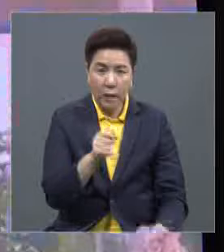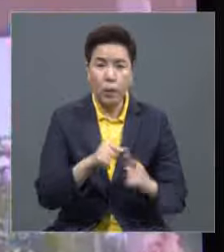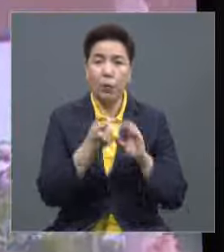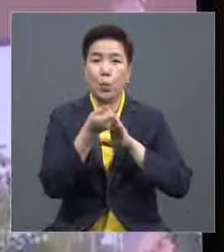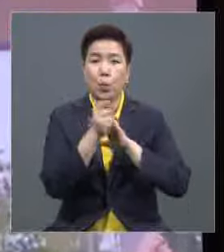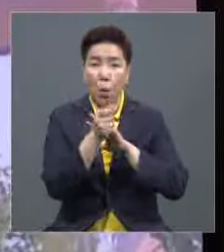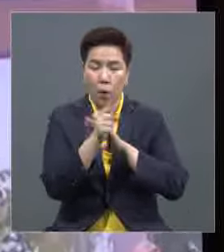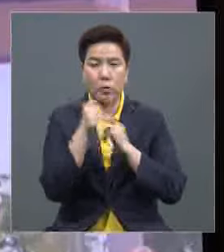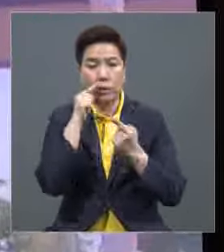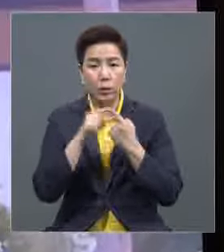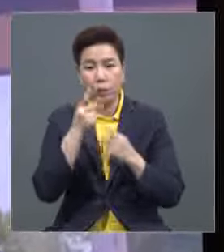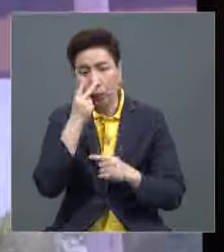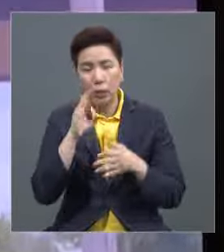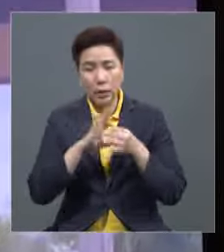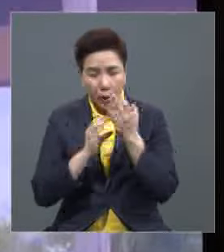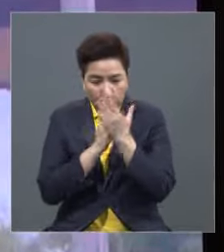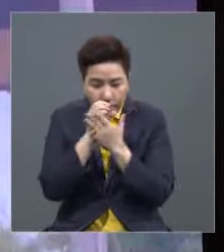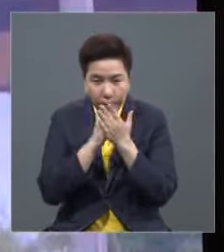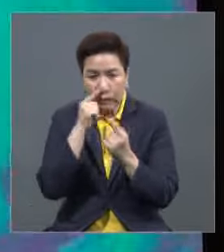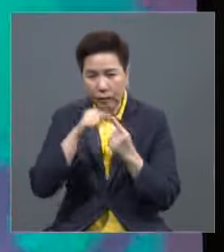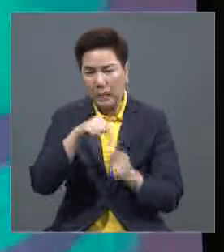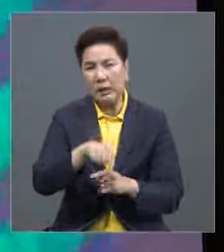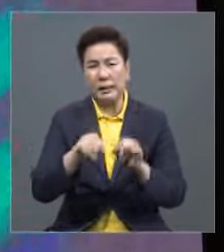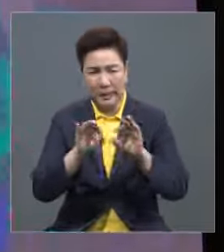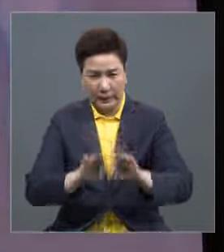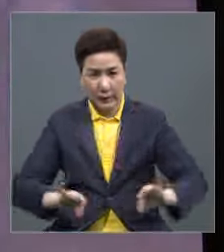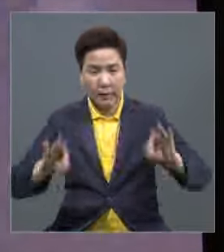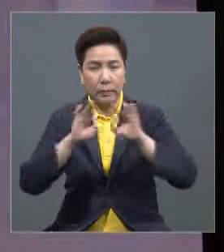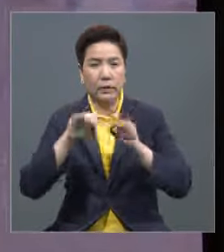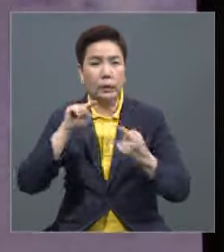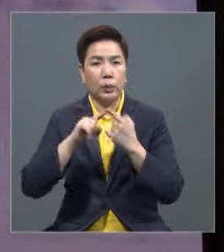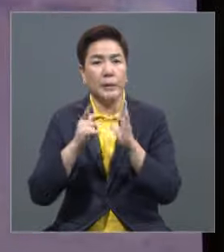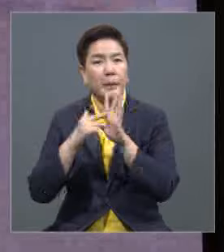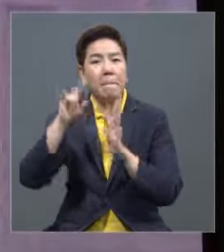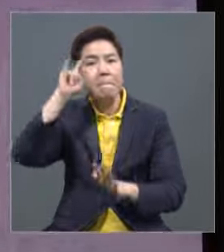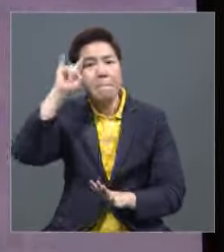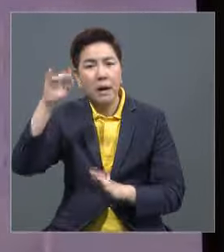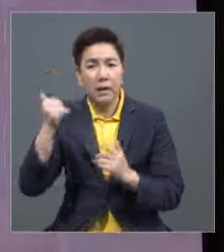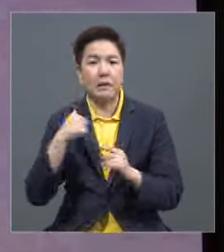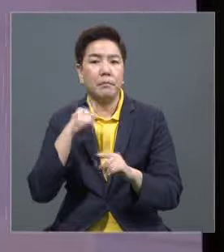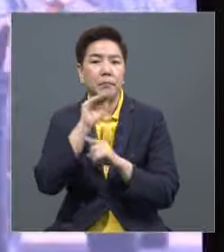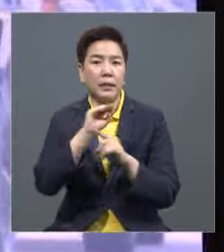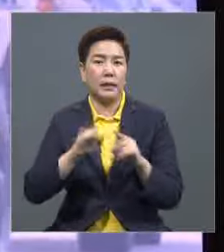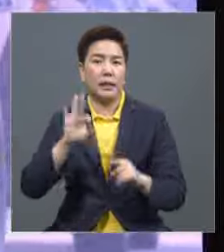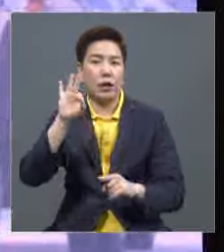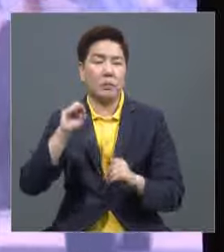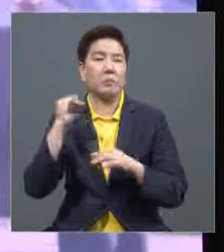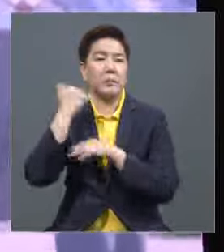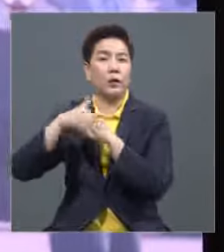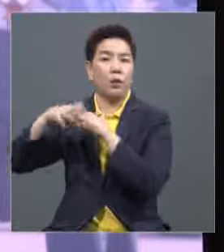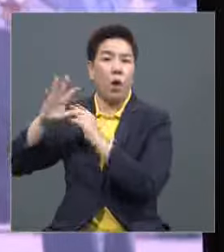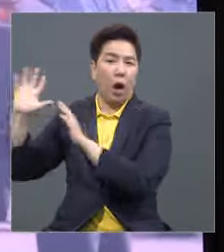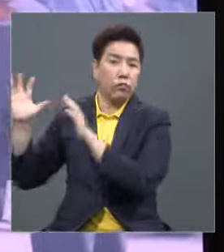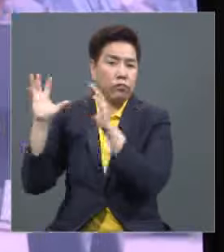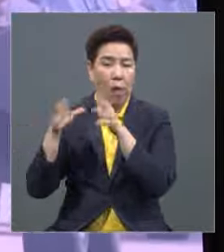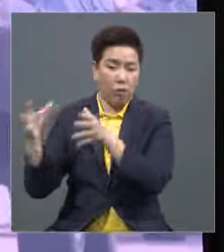อุดรธานีเพื่อไปดูเรื่องของยาเสพติดที่ถือเป็นเรื่องสำคัญโดยเฉพาะยาบ้าที่ 90%นั้นมาจากต่างประเทศอยากให้